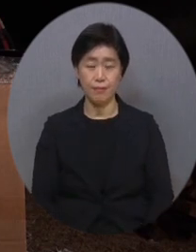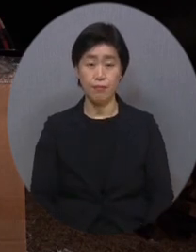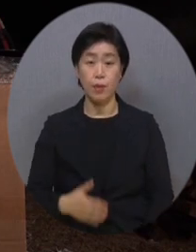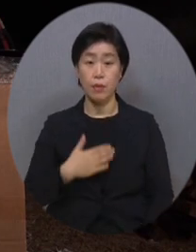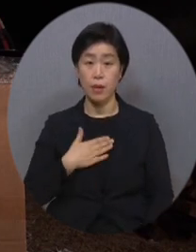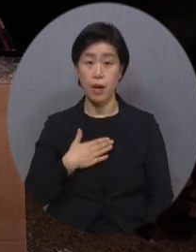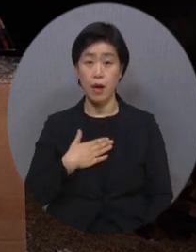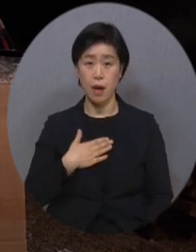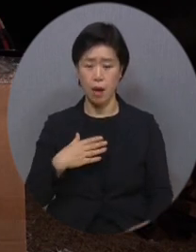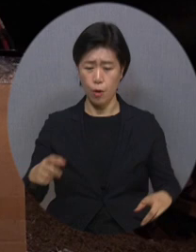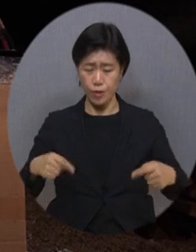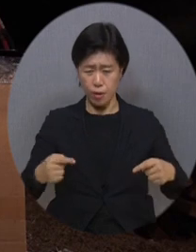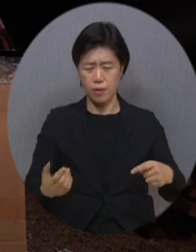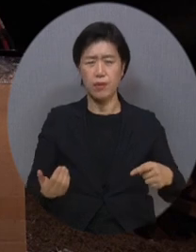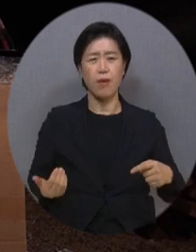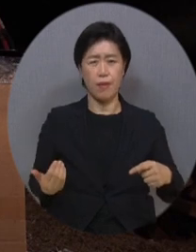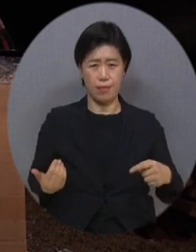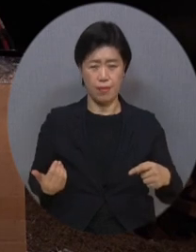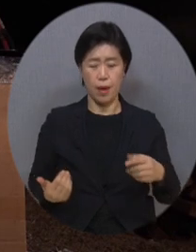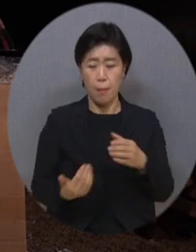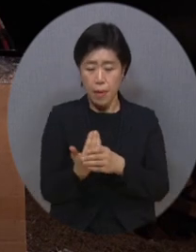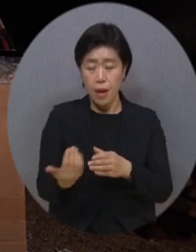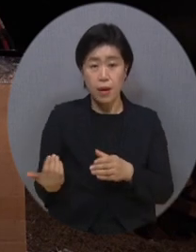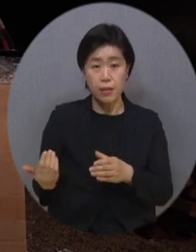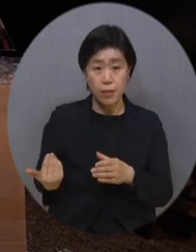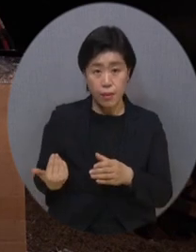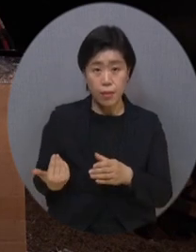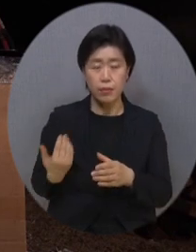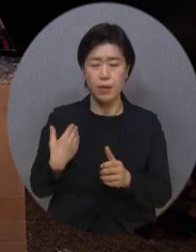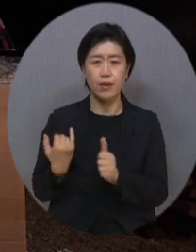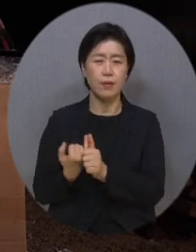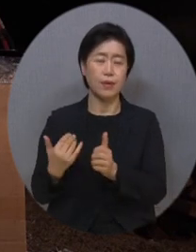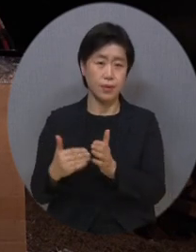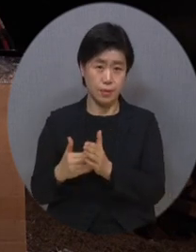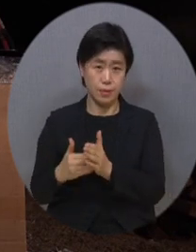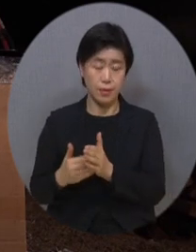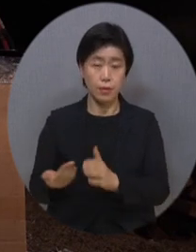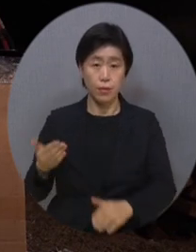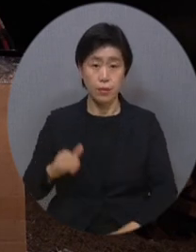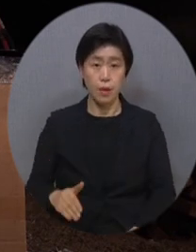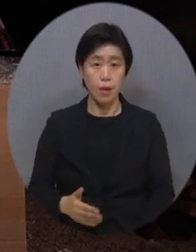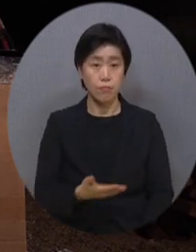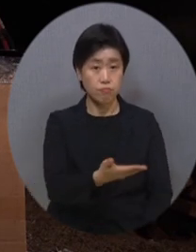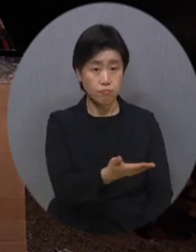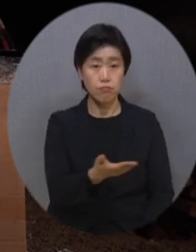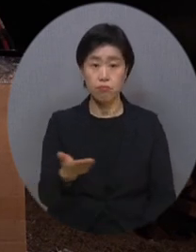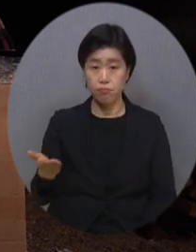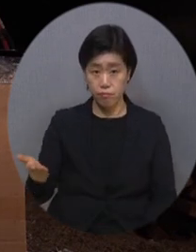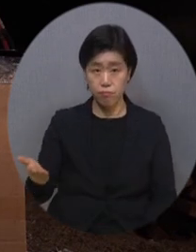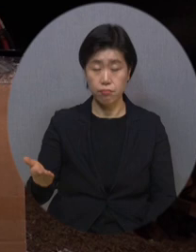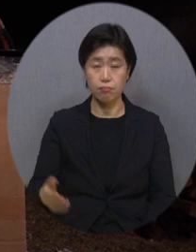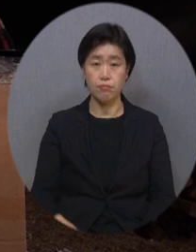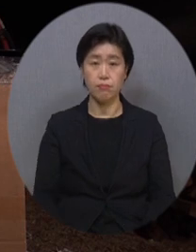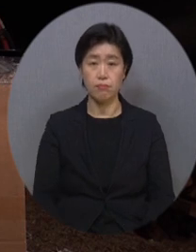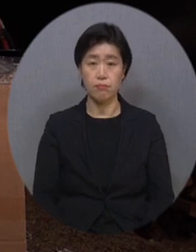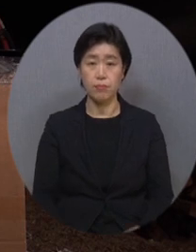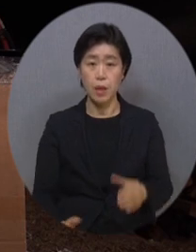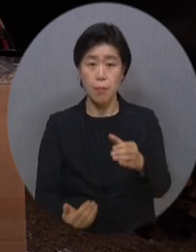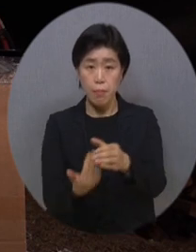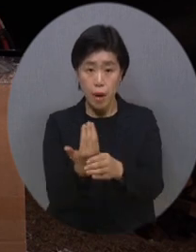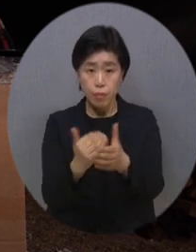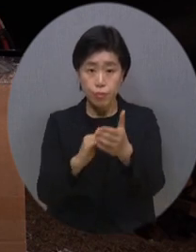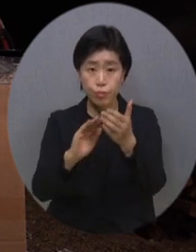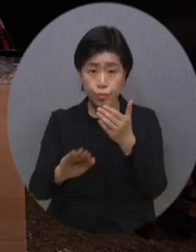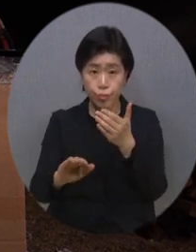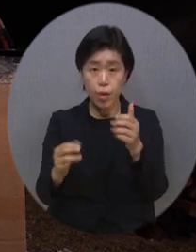다치기 전에 결혼을 한 거잖아. 그렇죠, 그렇죠, 그렇죠. 근데 이제 형이나 이제 동생 같은 경우에는 다치고 난